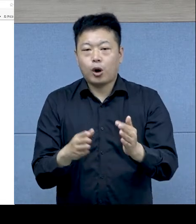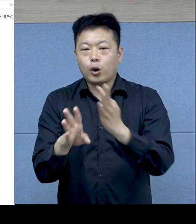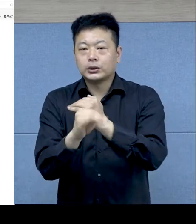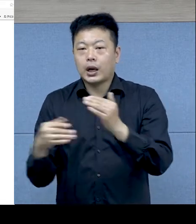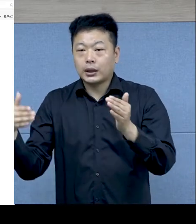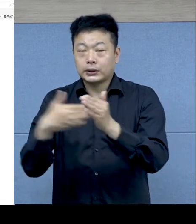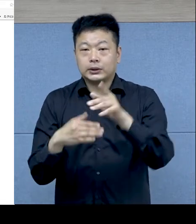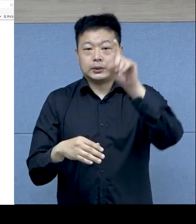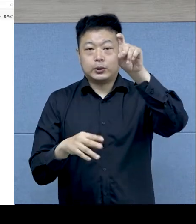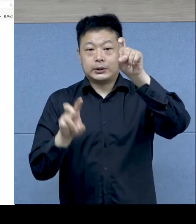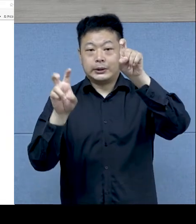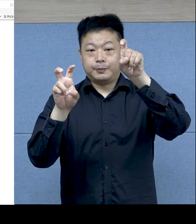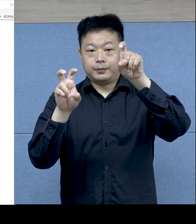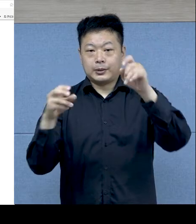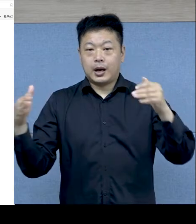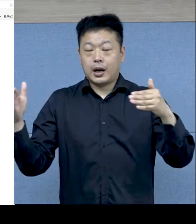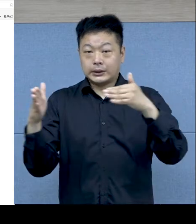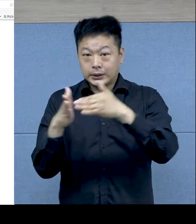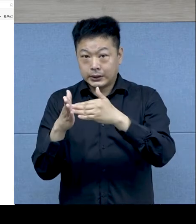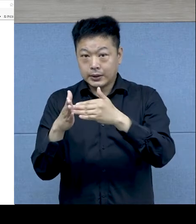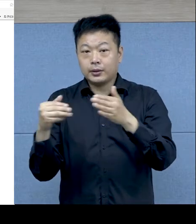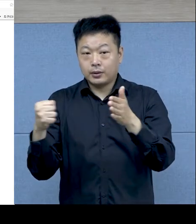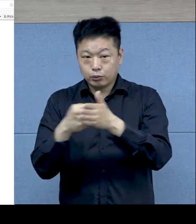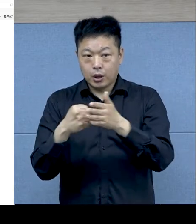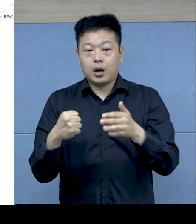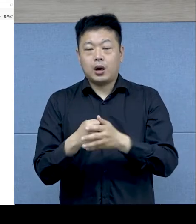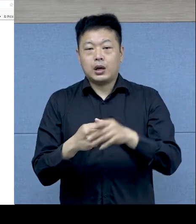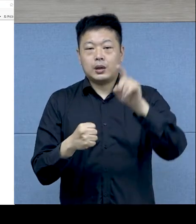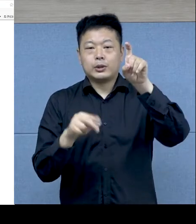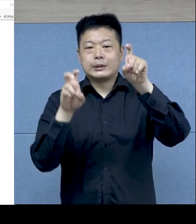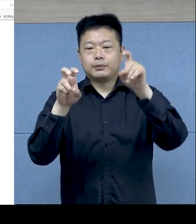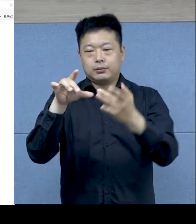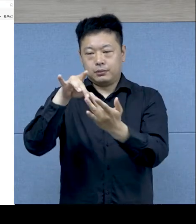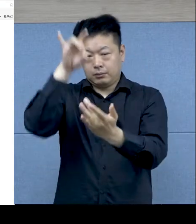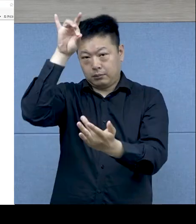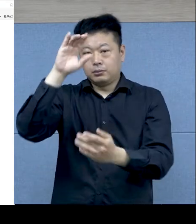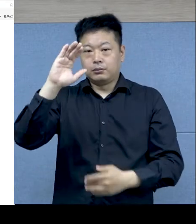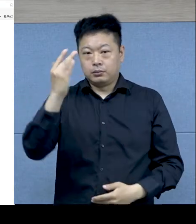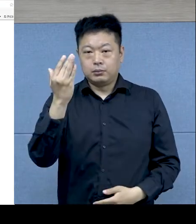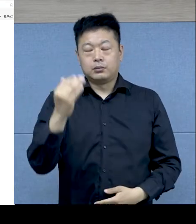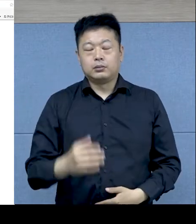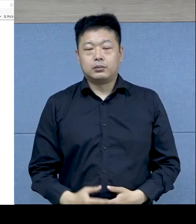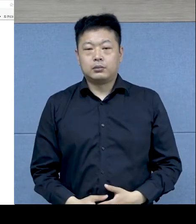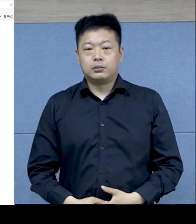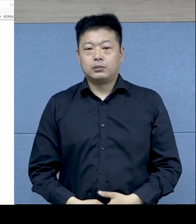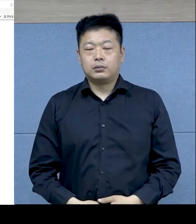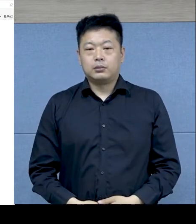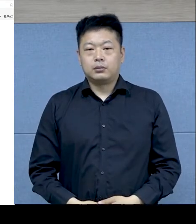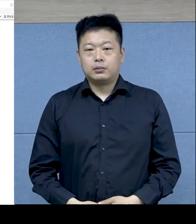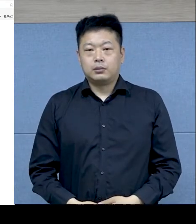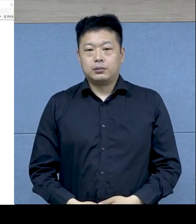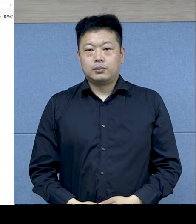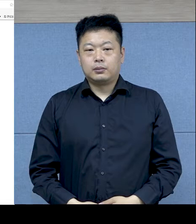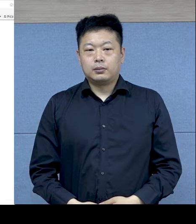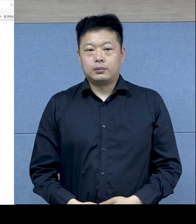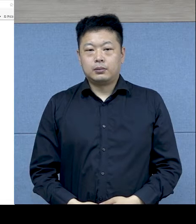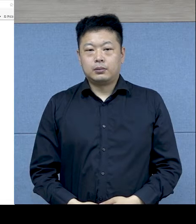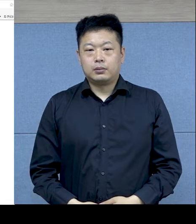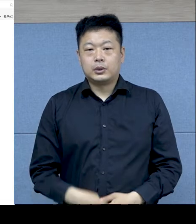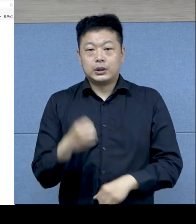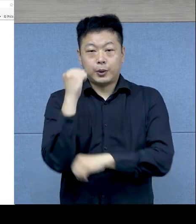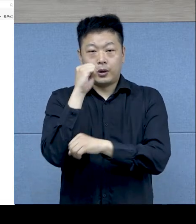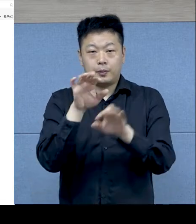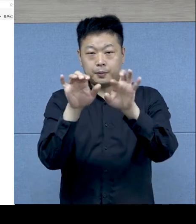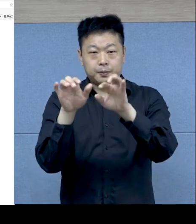사업 종료일이 11월 20일이기 때문에 11월 20일을 클릭해서 설정해 주시면 됩니다. 네, 그럼